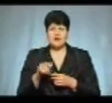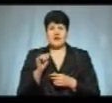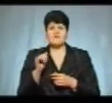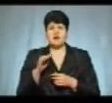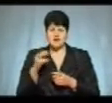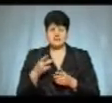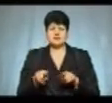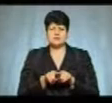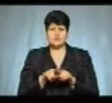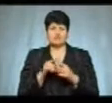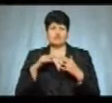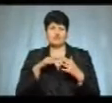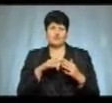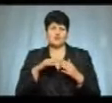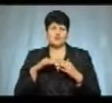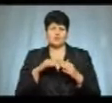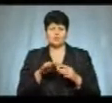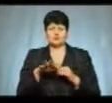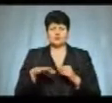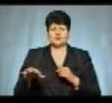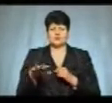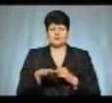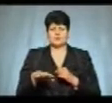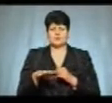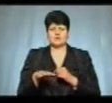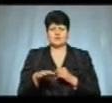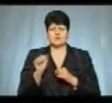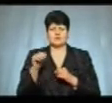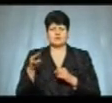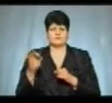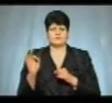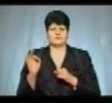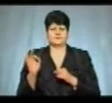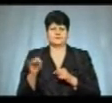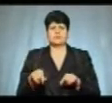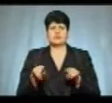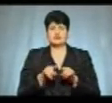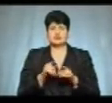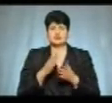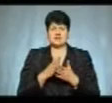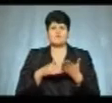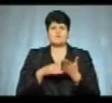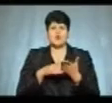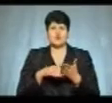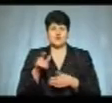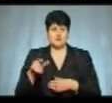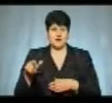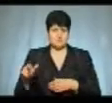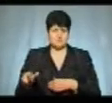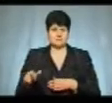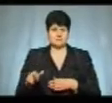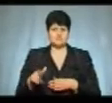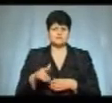Вони воюють в зоні антитерористичної операції і також є волонтерами. Сотні